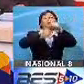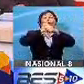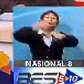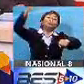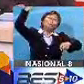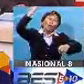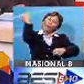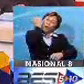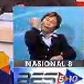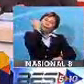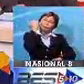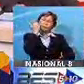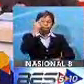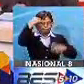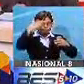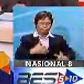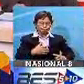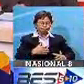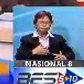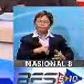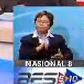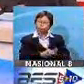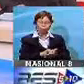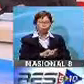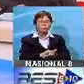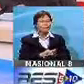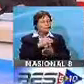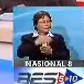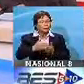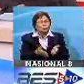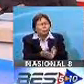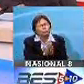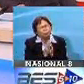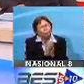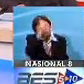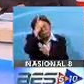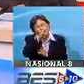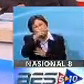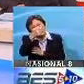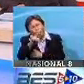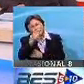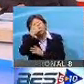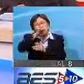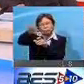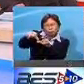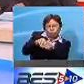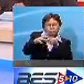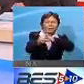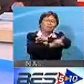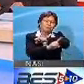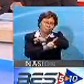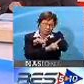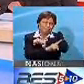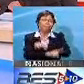Hakim Datuk Amalia t mengesahkan keputusan itu selepas menolak rayuan Datuk Wahid terhadap sabitan dan